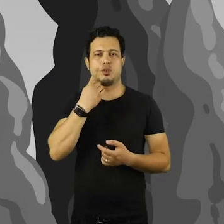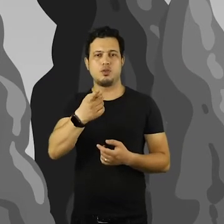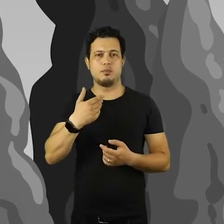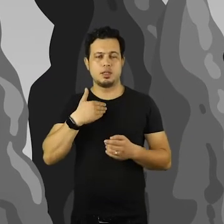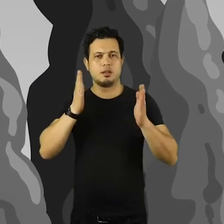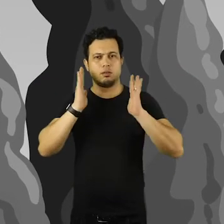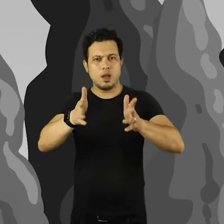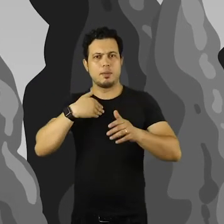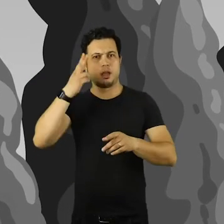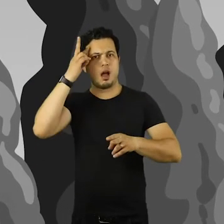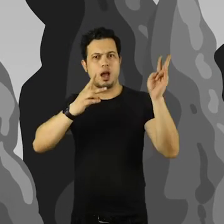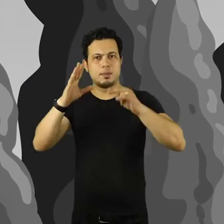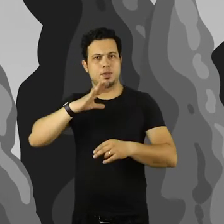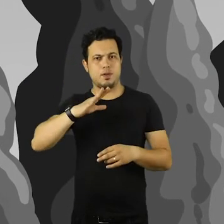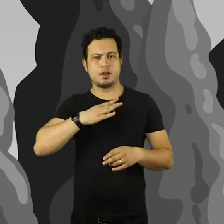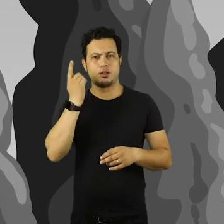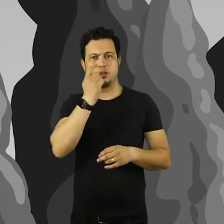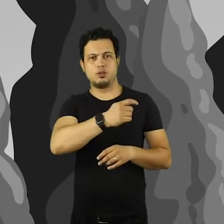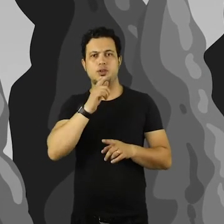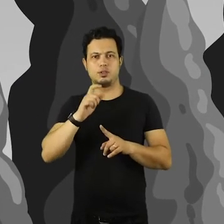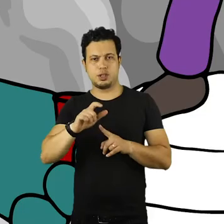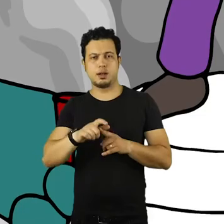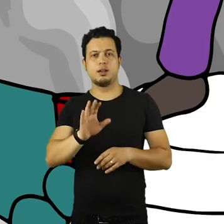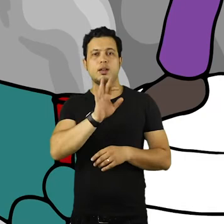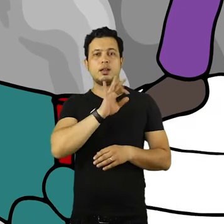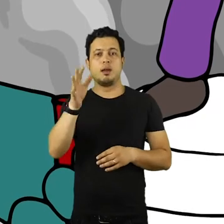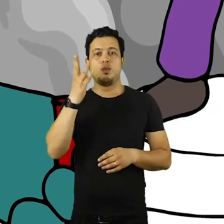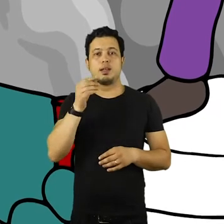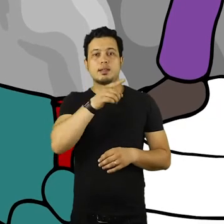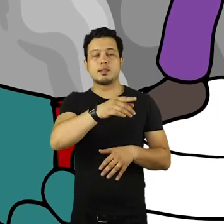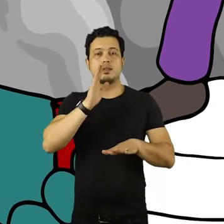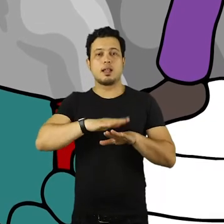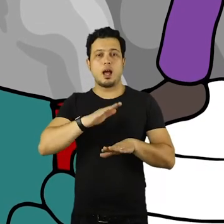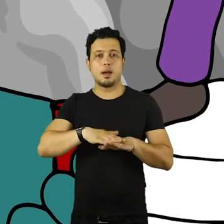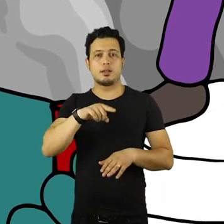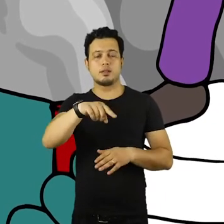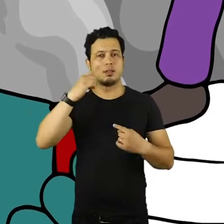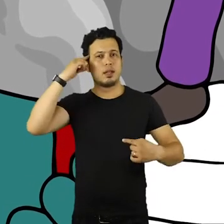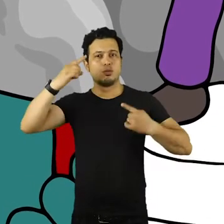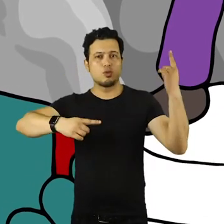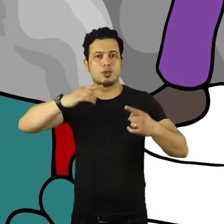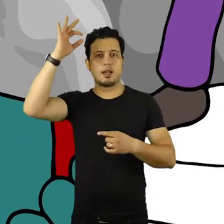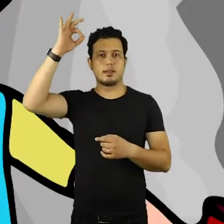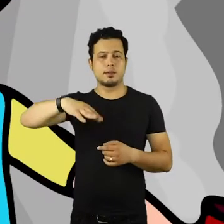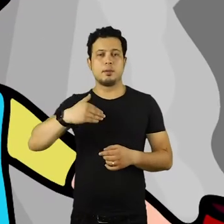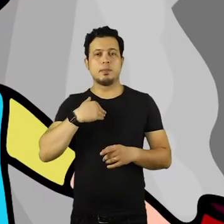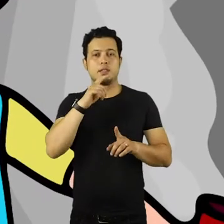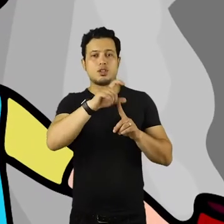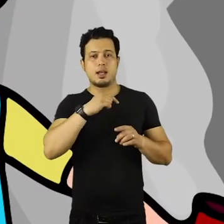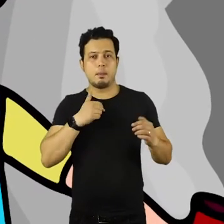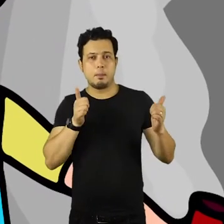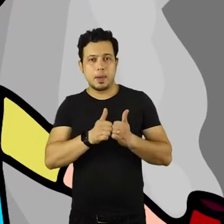Ama biz sürekli hayal kuruyoruz. Öyle değil mi Pınar? Çocuklar, tam olarak siz ne yaparken gelmişti fırça?